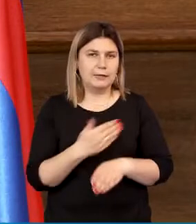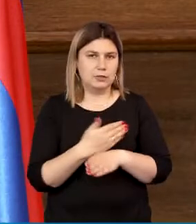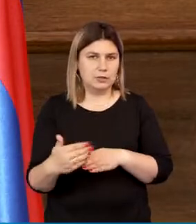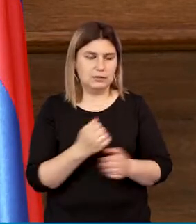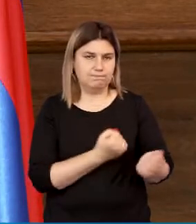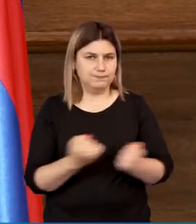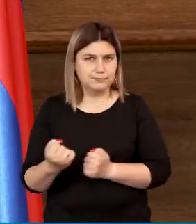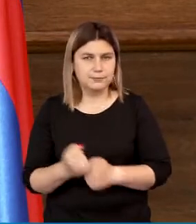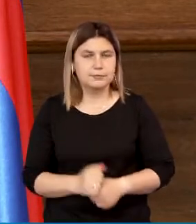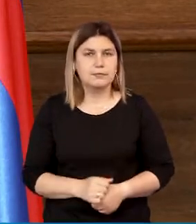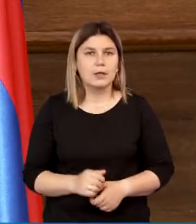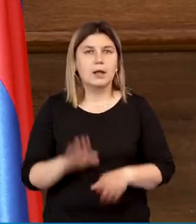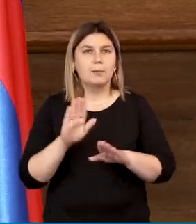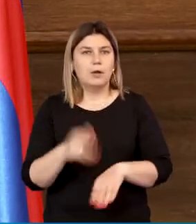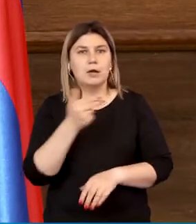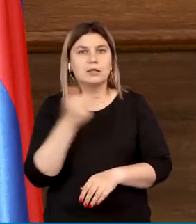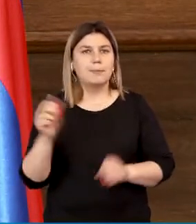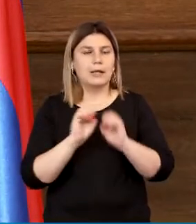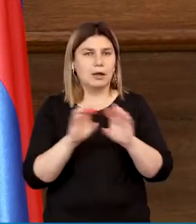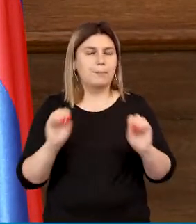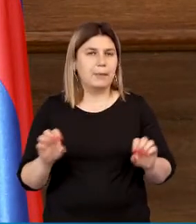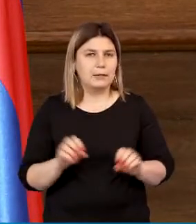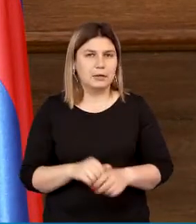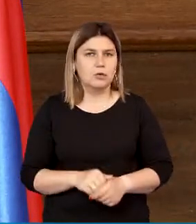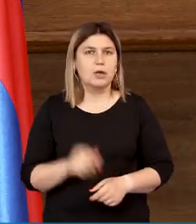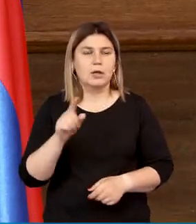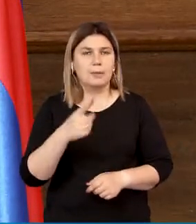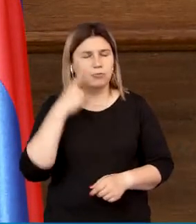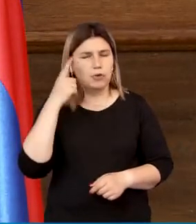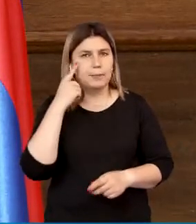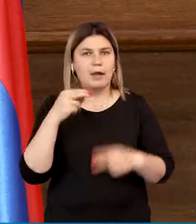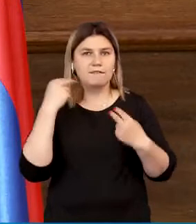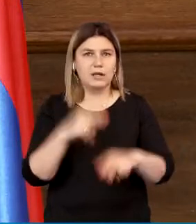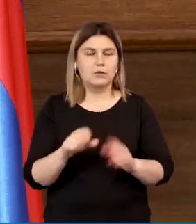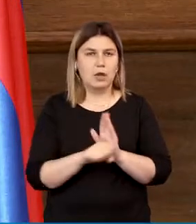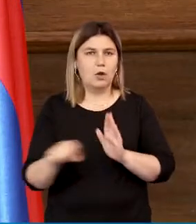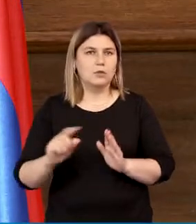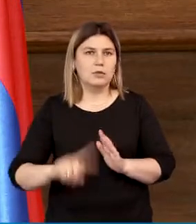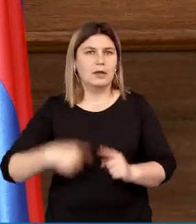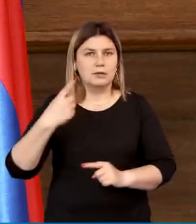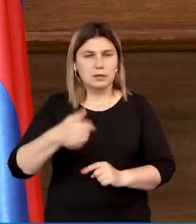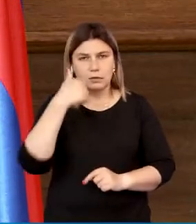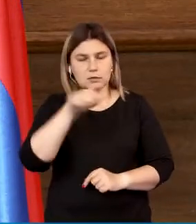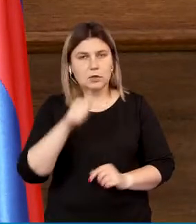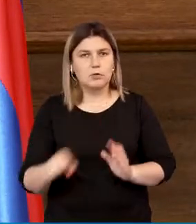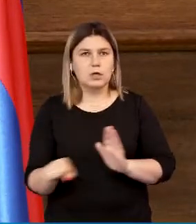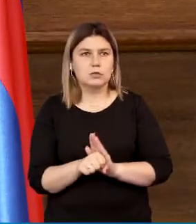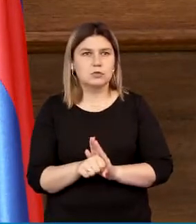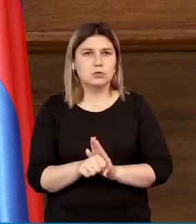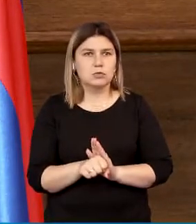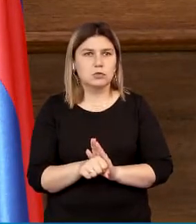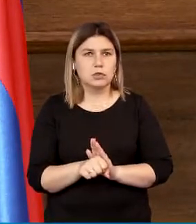trwała. Pozostając w tematach oświatowych, przypominam, że wracamy od przyszłego tygodnia do